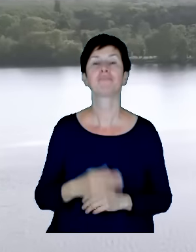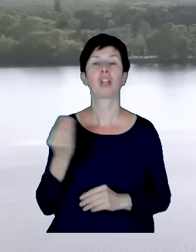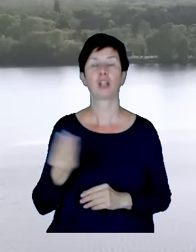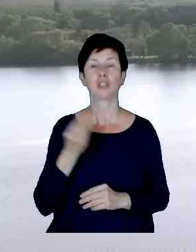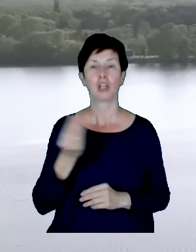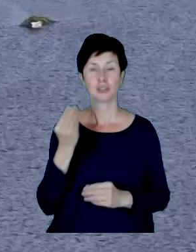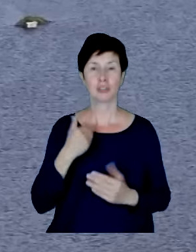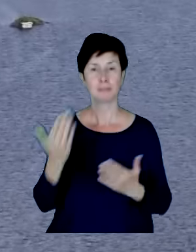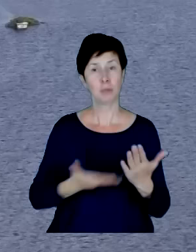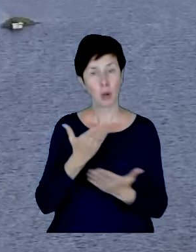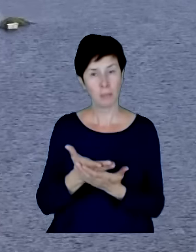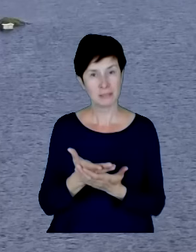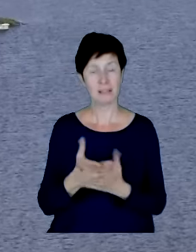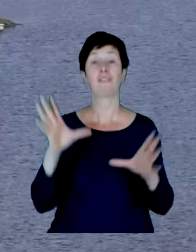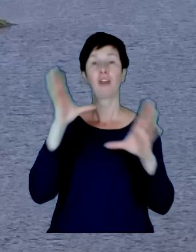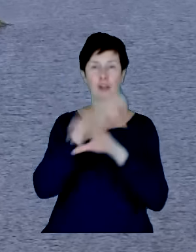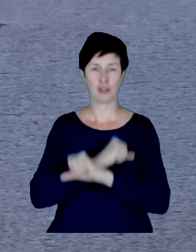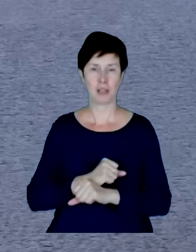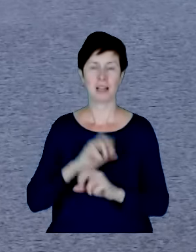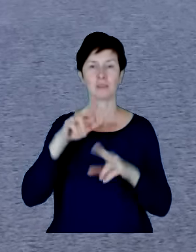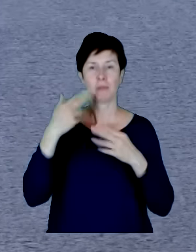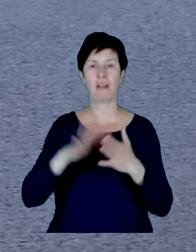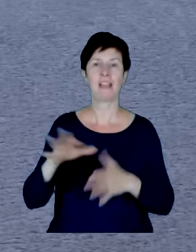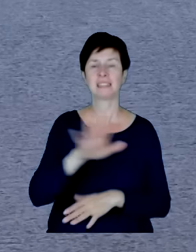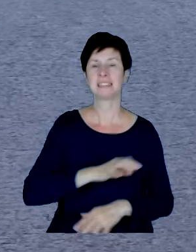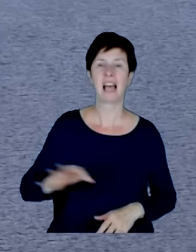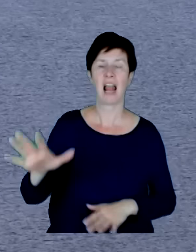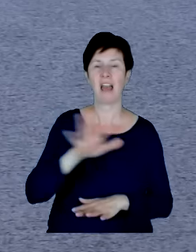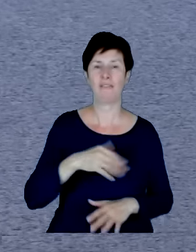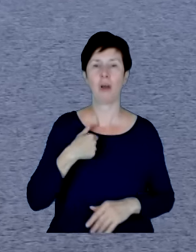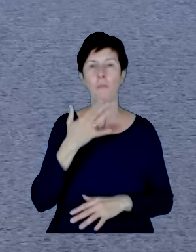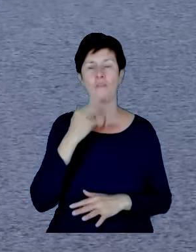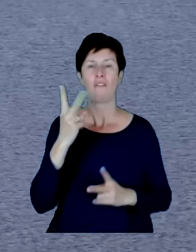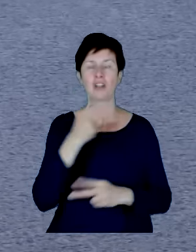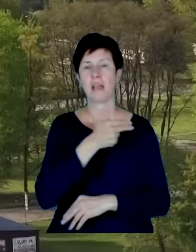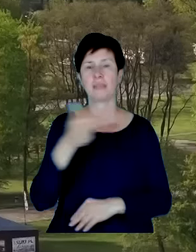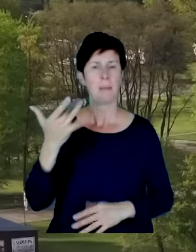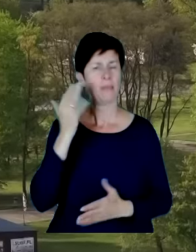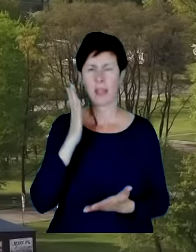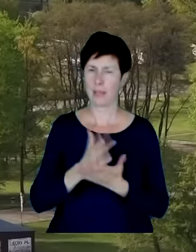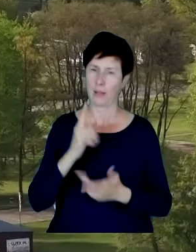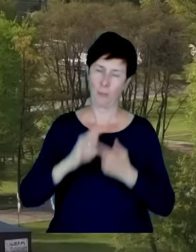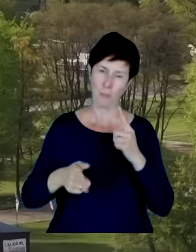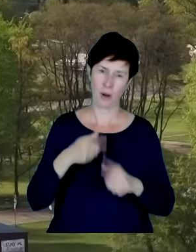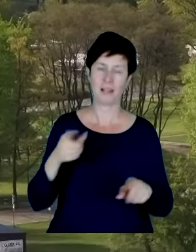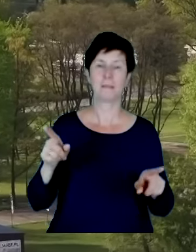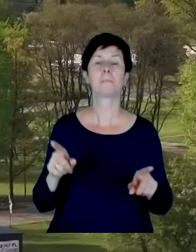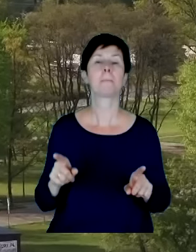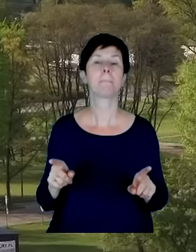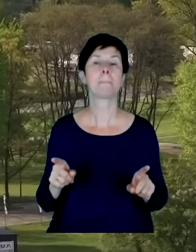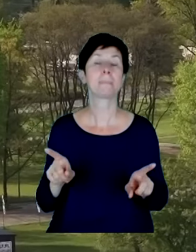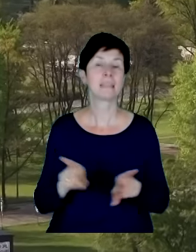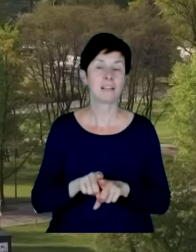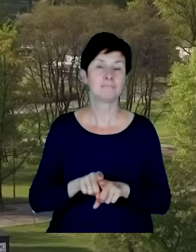na długi weekend wieczorem będziemy wracać nad zalew Zegrzyński by poruszać ważne tematy nie tylko polityczne w programie piachem w tryby bo tam